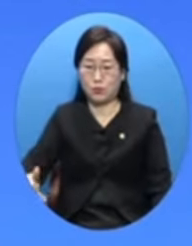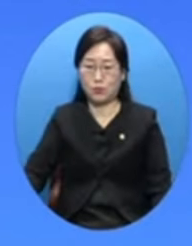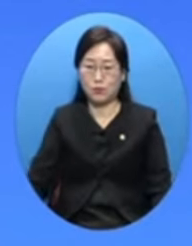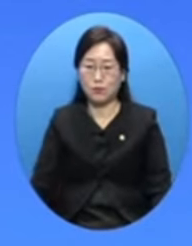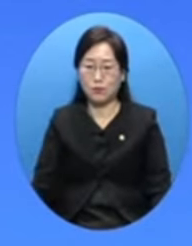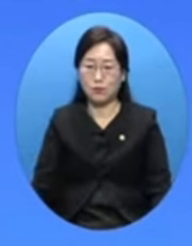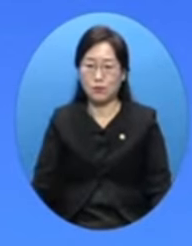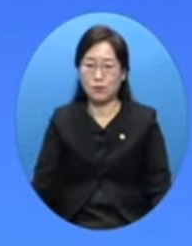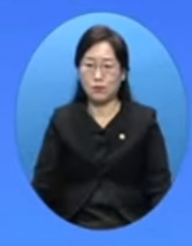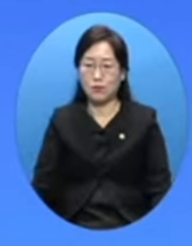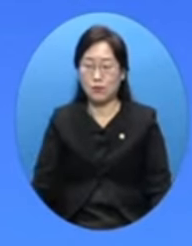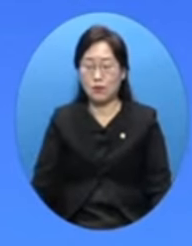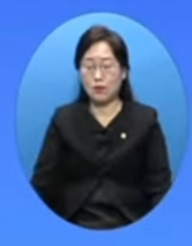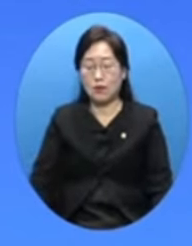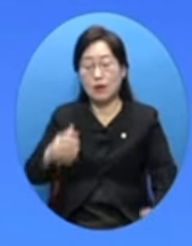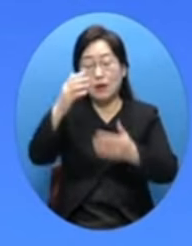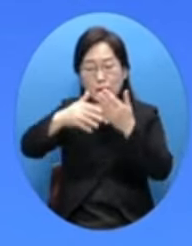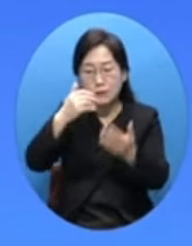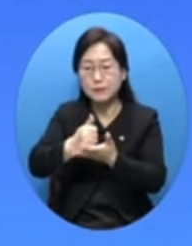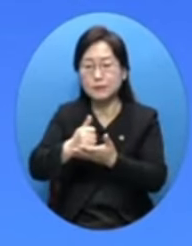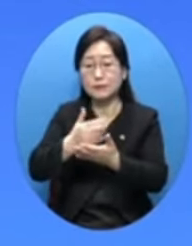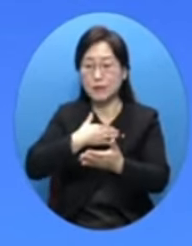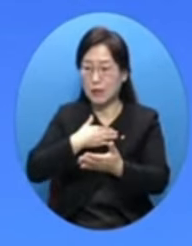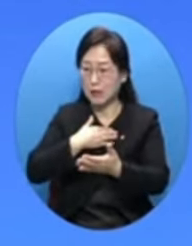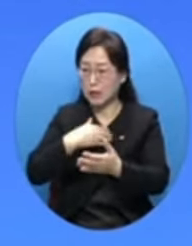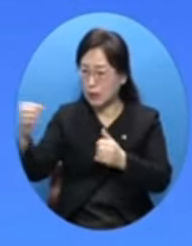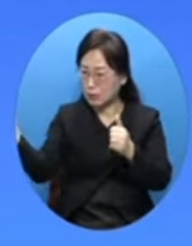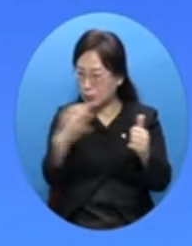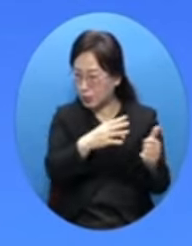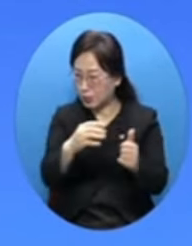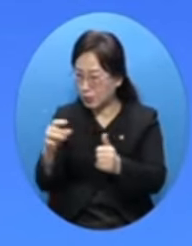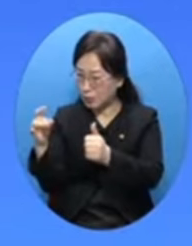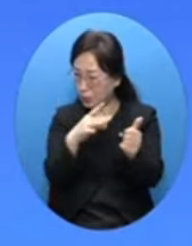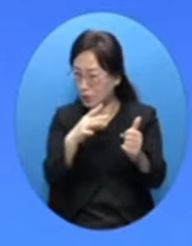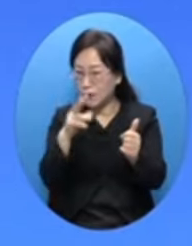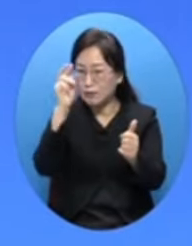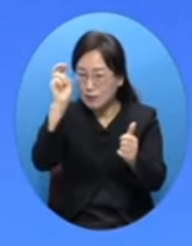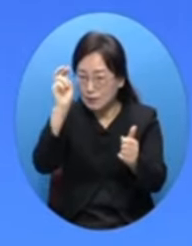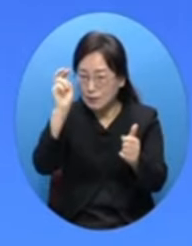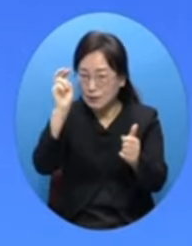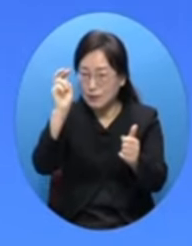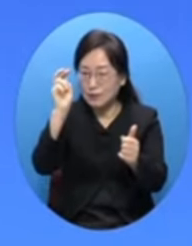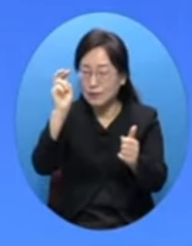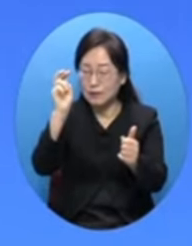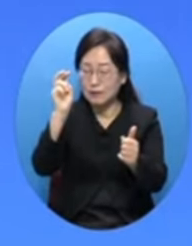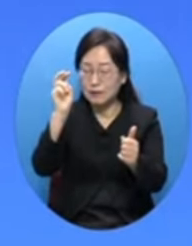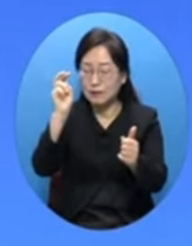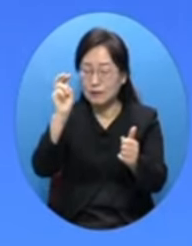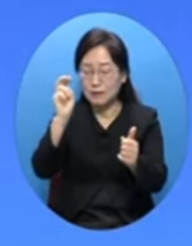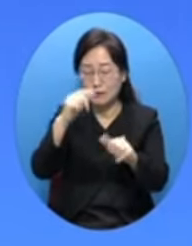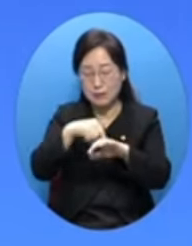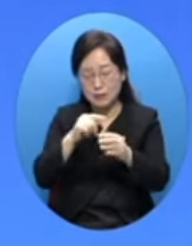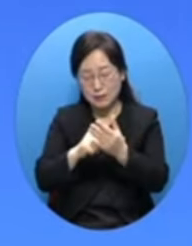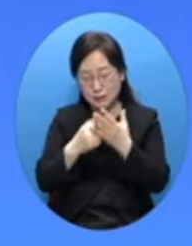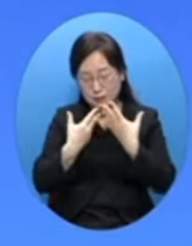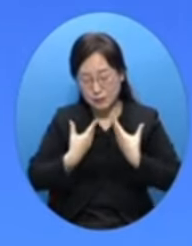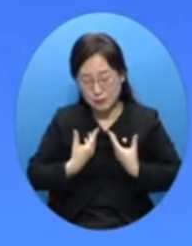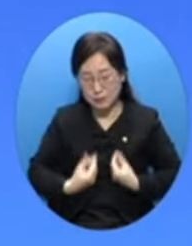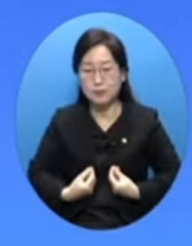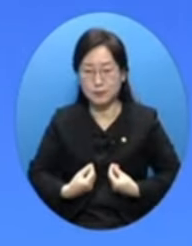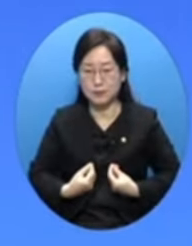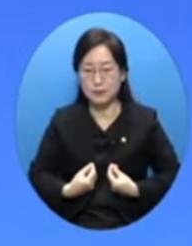컸던지 하나님이 날 버리신 것이 아닌가 하는 그러한 마음에 절망이 다왔을 때도